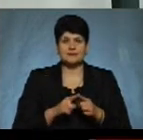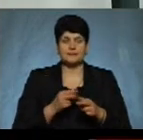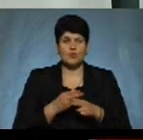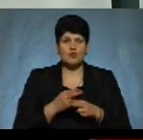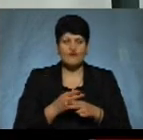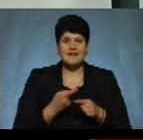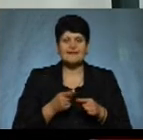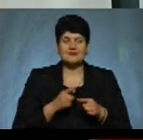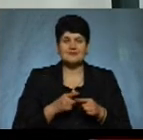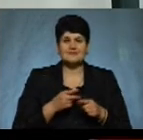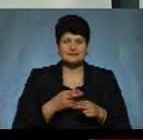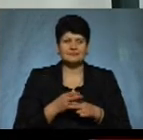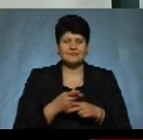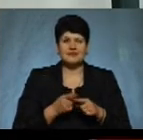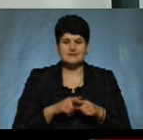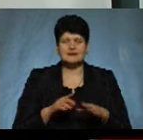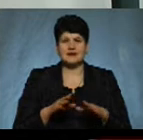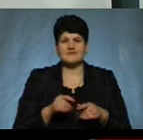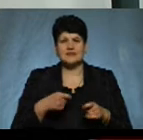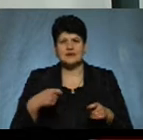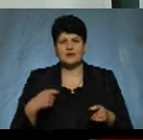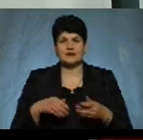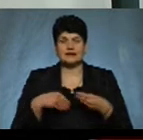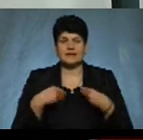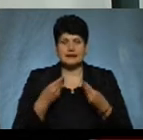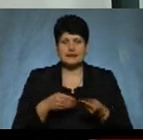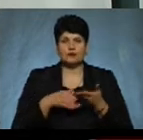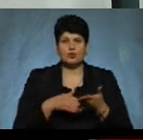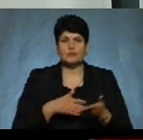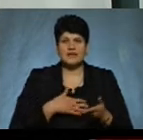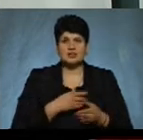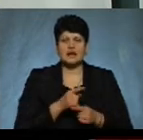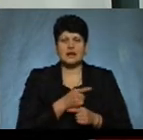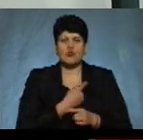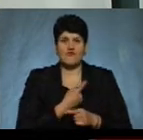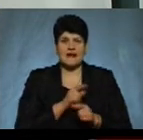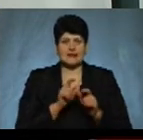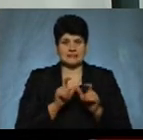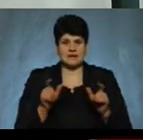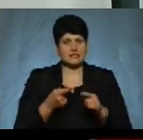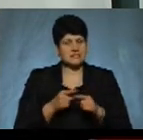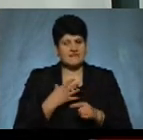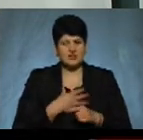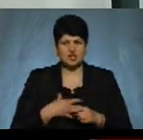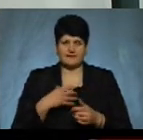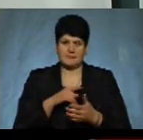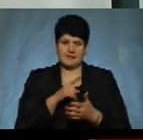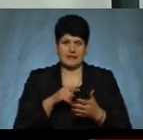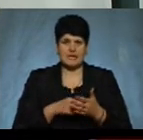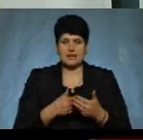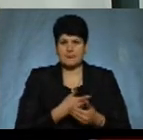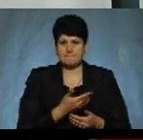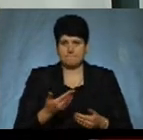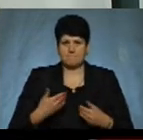сьогодні відтерміновують надання саме допомоги в наших лікувальних закладах. Це дуже важливе питання, і ми